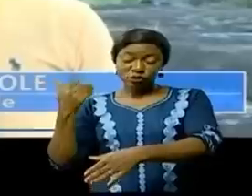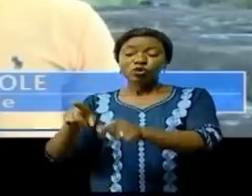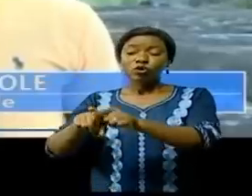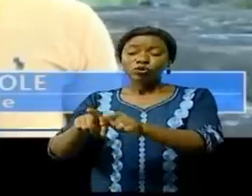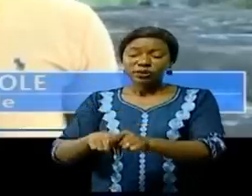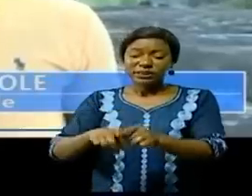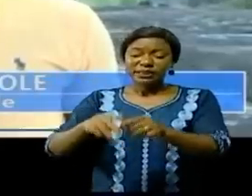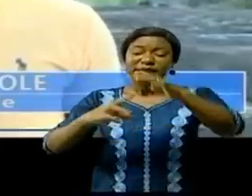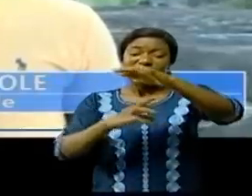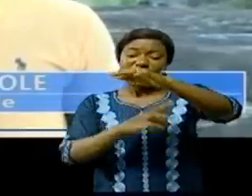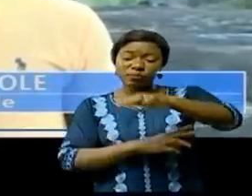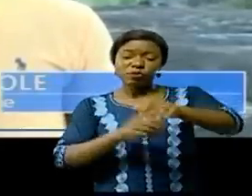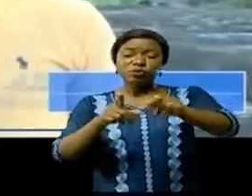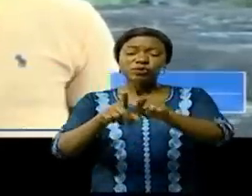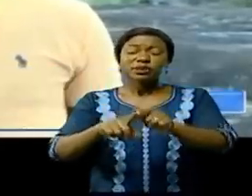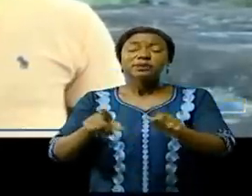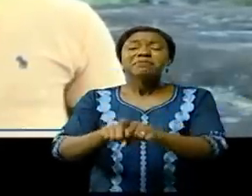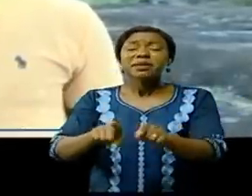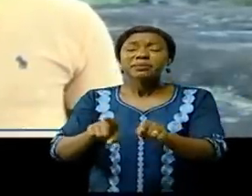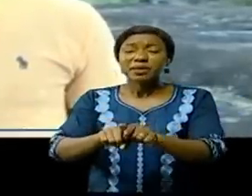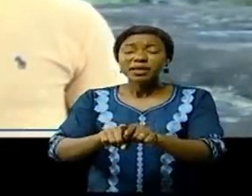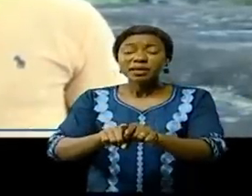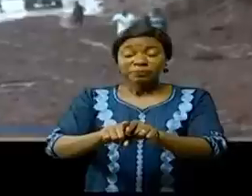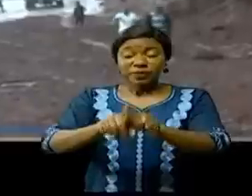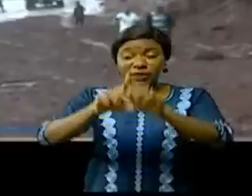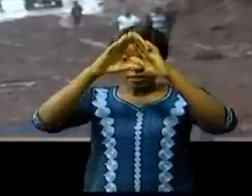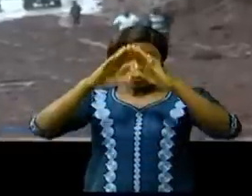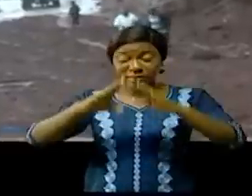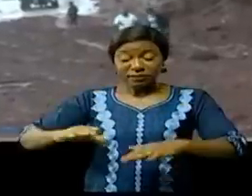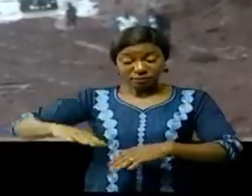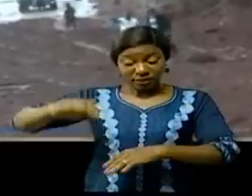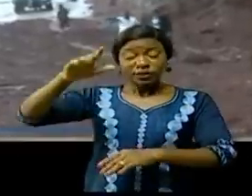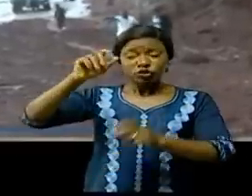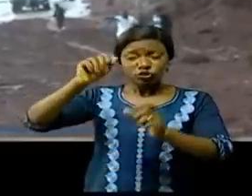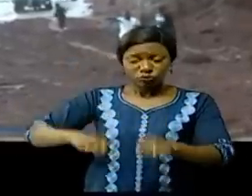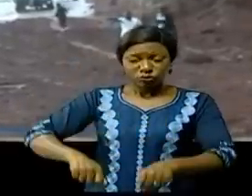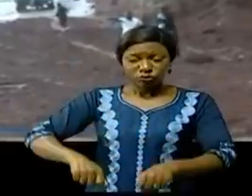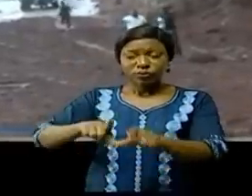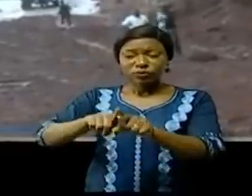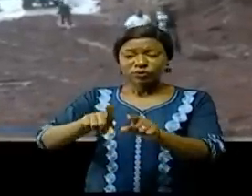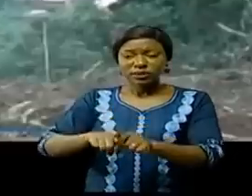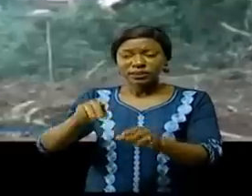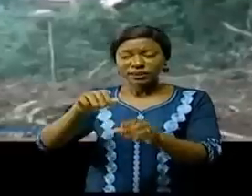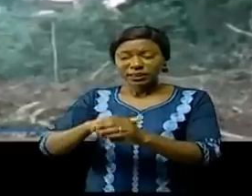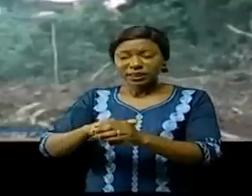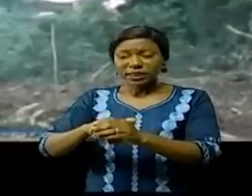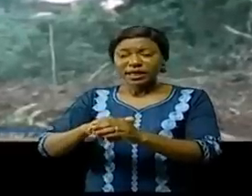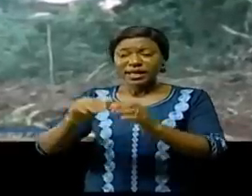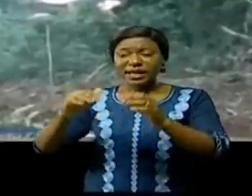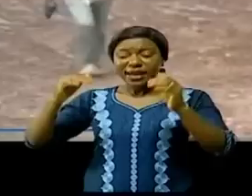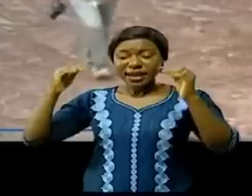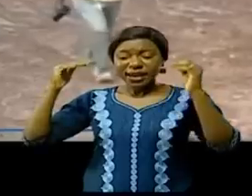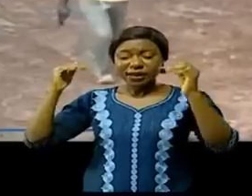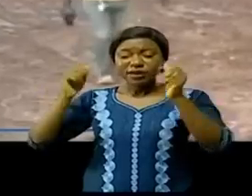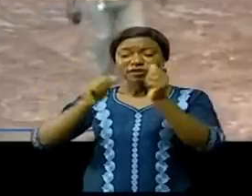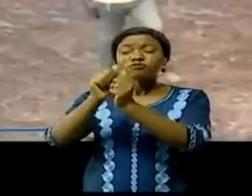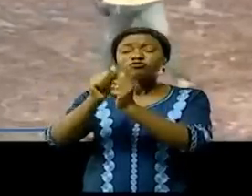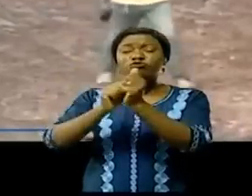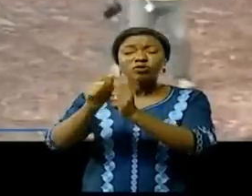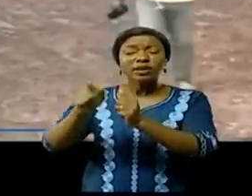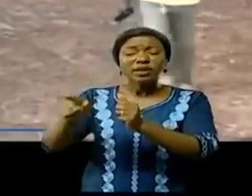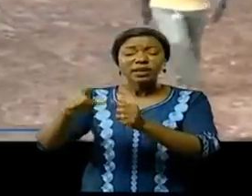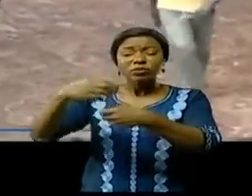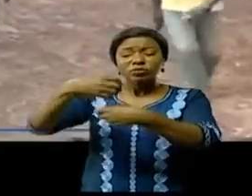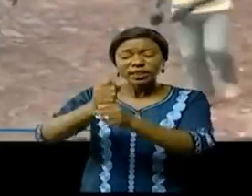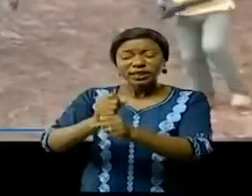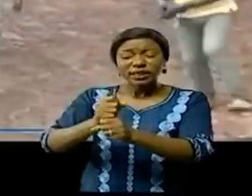ponts, même pour les bâtiments. C'est une très bonne roche. Immergée dans cette forêt équatoriale pour la réhabilitation, la